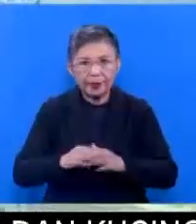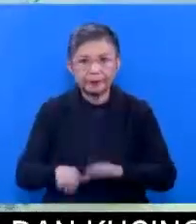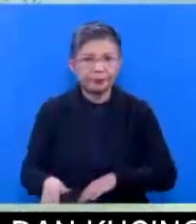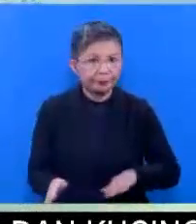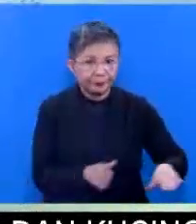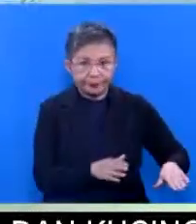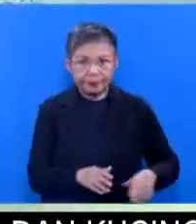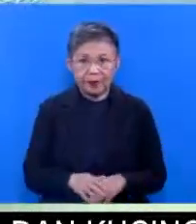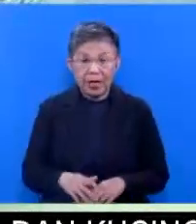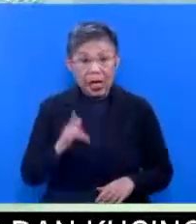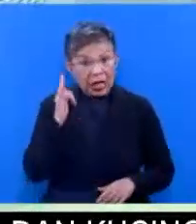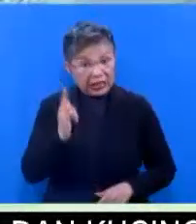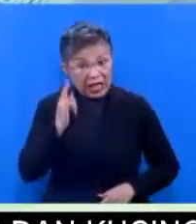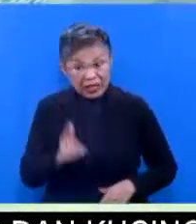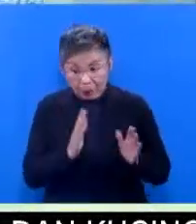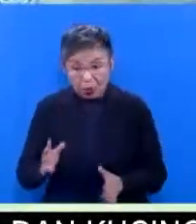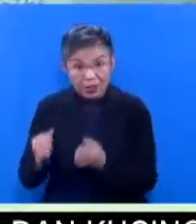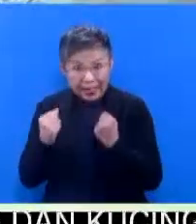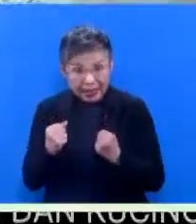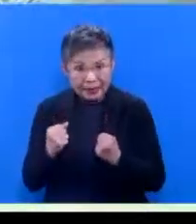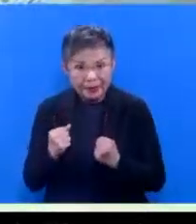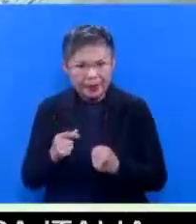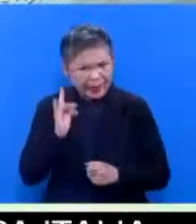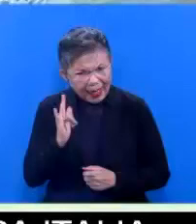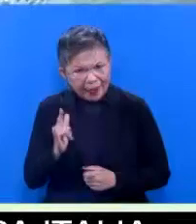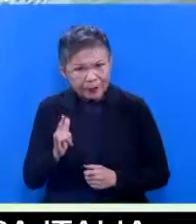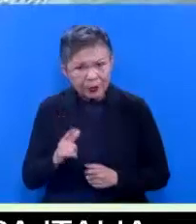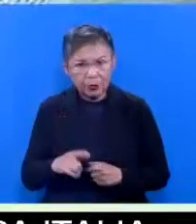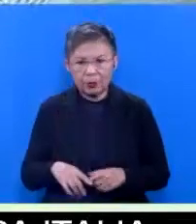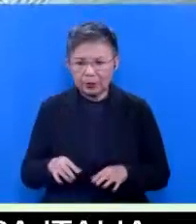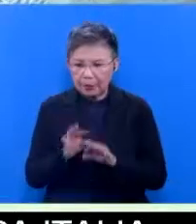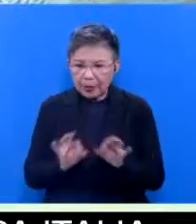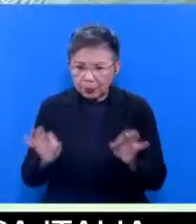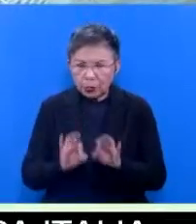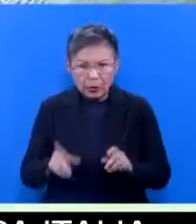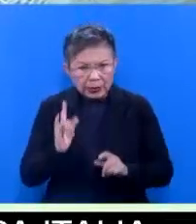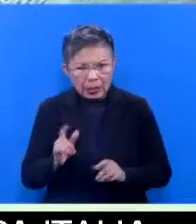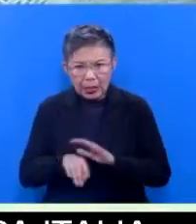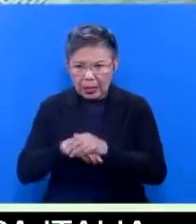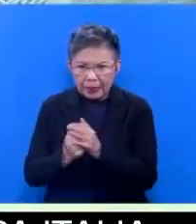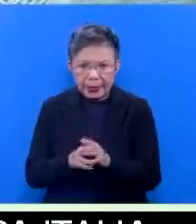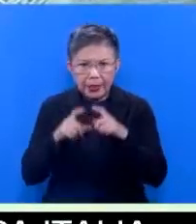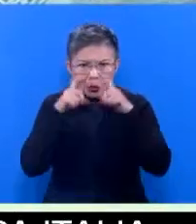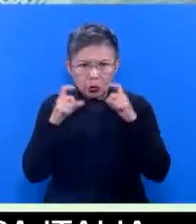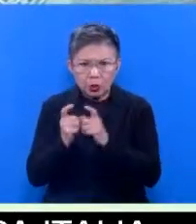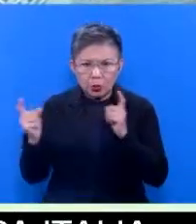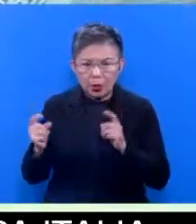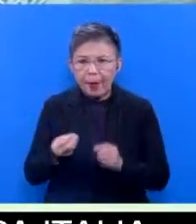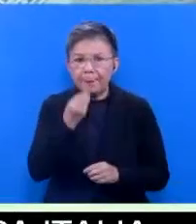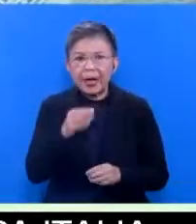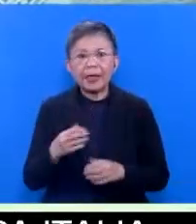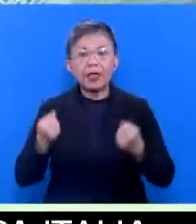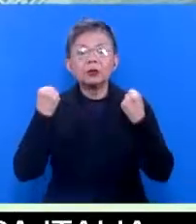Berikutnya, tetap jalankan protokol kesehatan yang ketat. Tetap jaga kebersihan, rajin cuci tangan, makan makanan yang